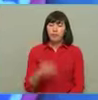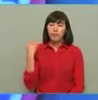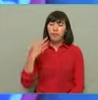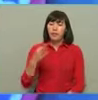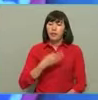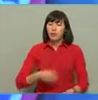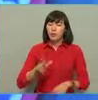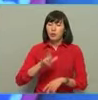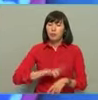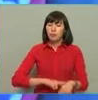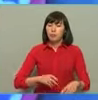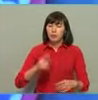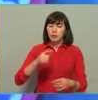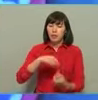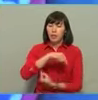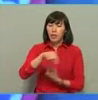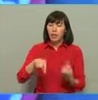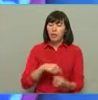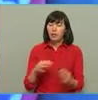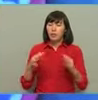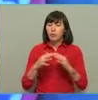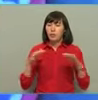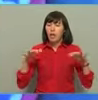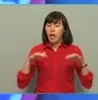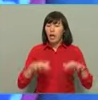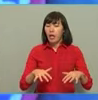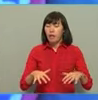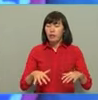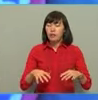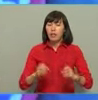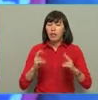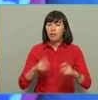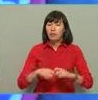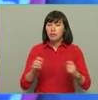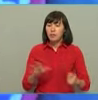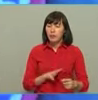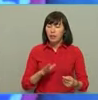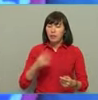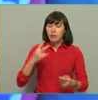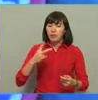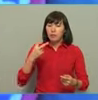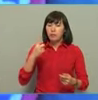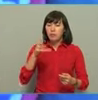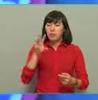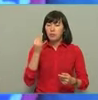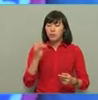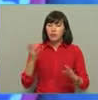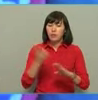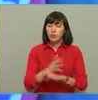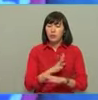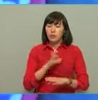Түркістан облысының тәртіп сақшылары жеке кәсіпкердің үйіне жасалған қарақшылық шабуыл қылмысын ашты. Оқиға 21 мамыр түнде орын